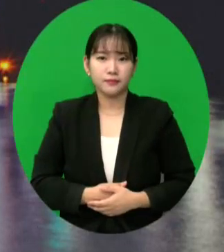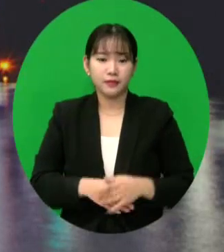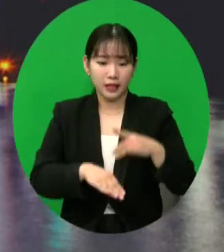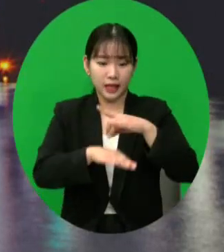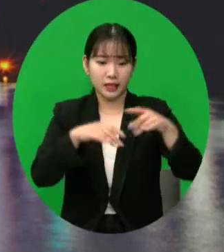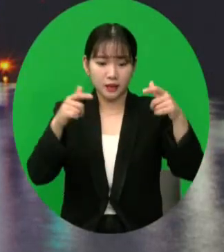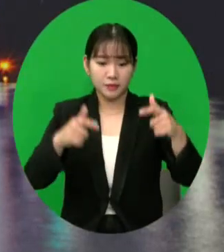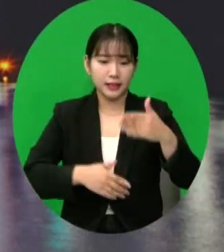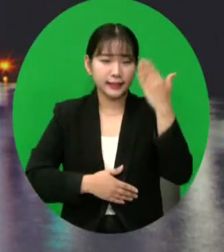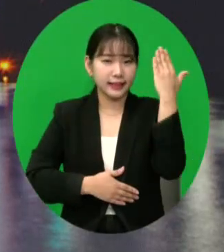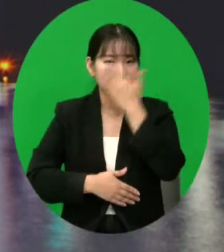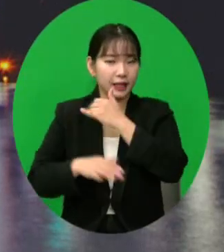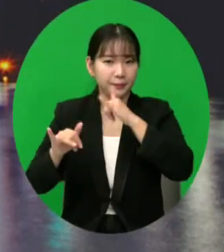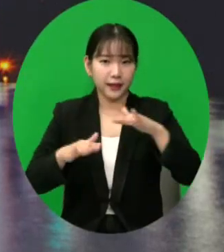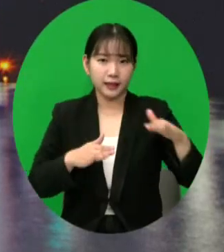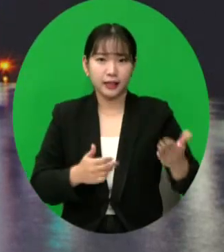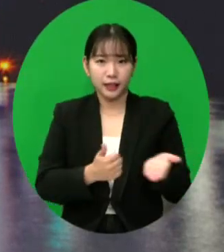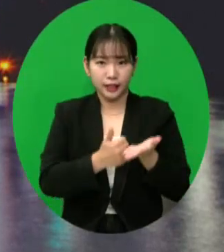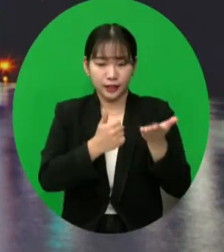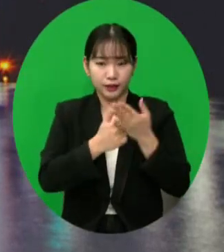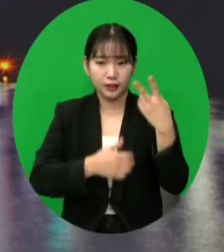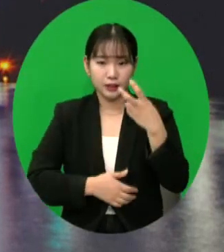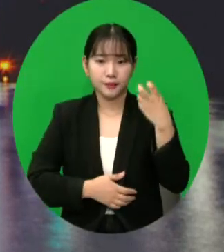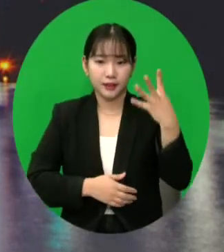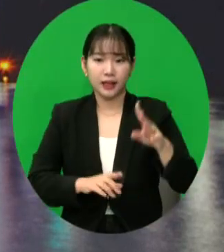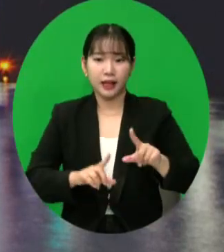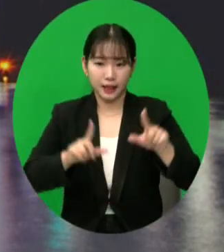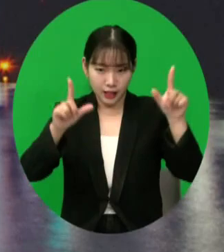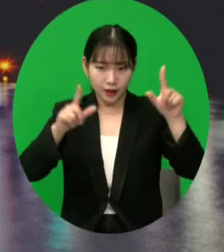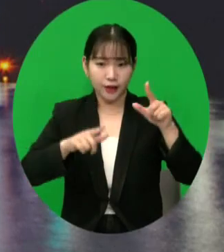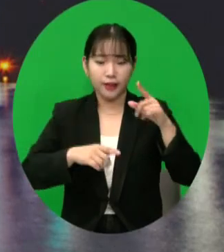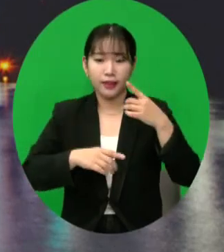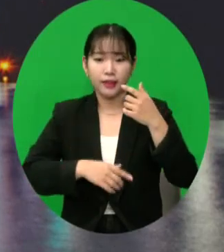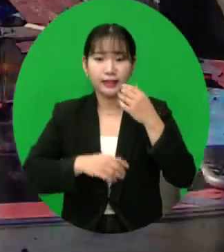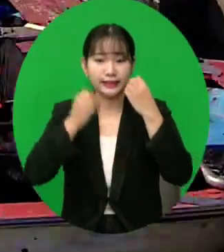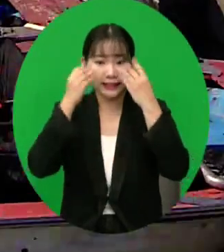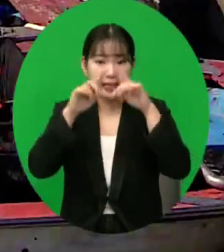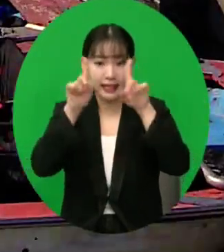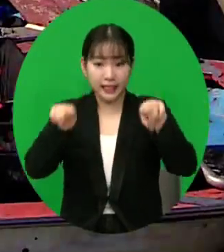해남지역 청정해역에서 생산된 2024년 산